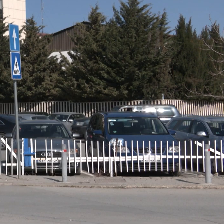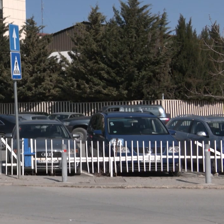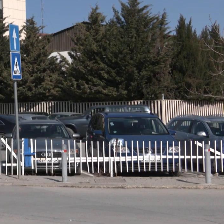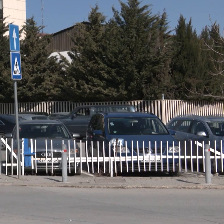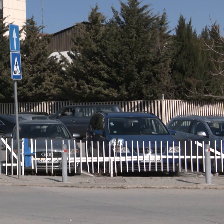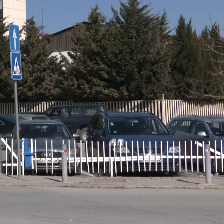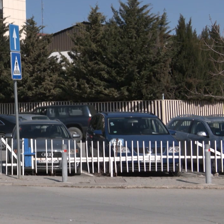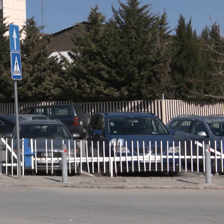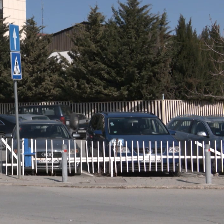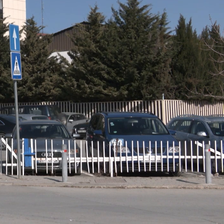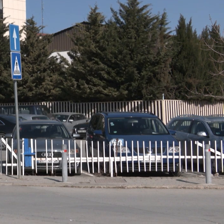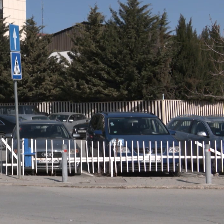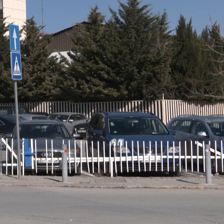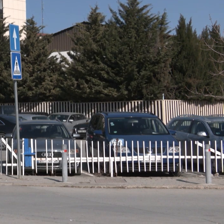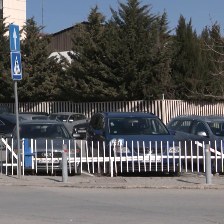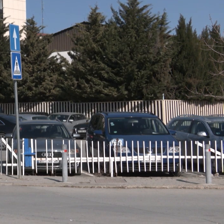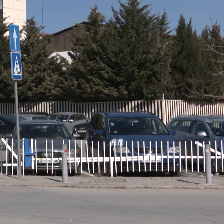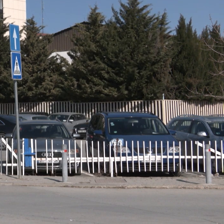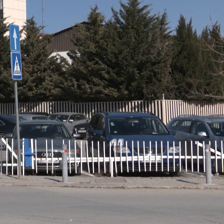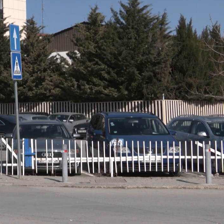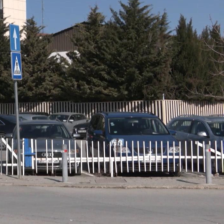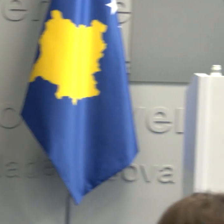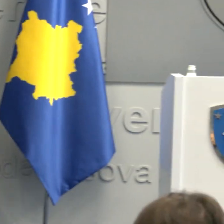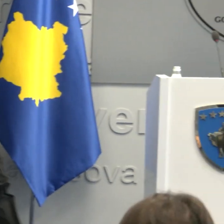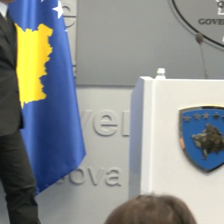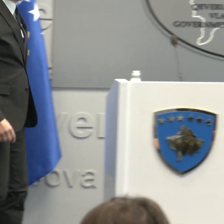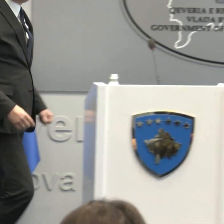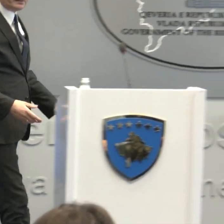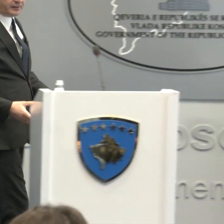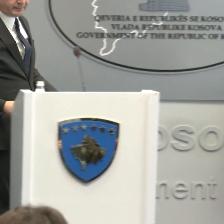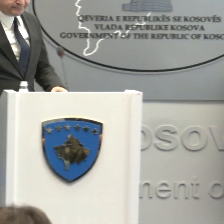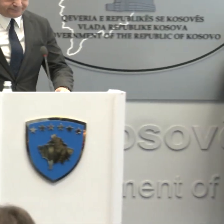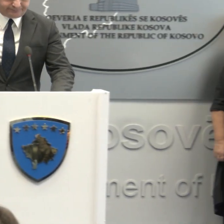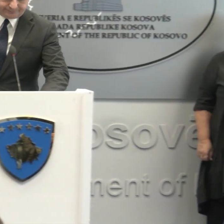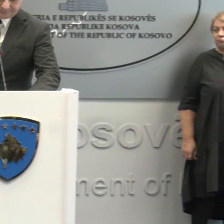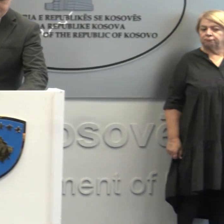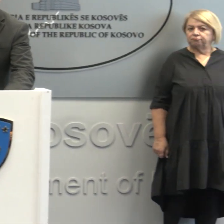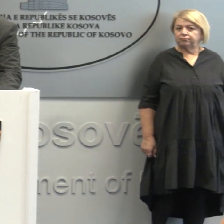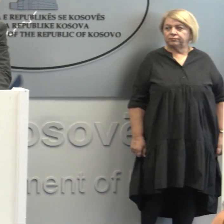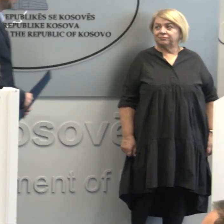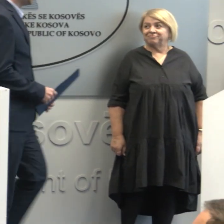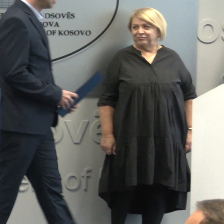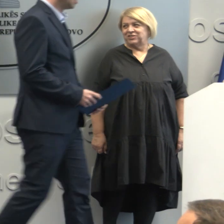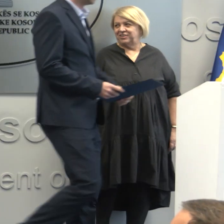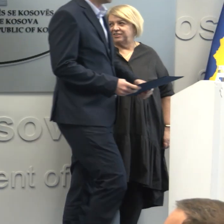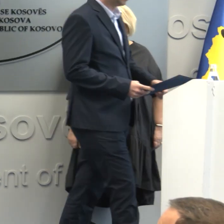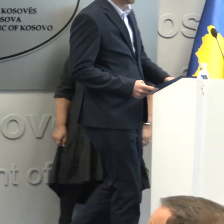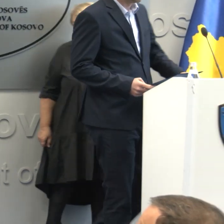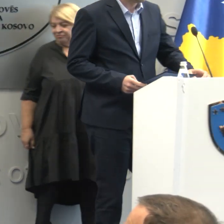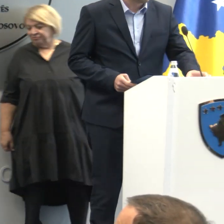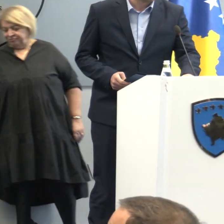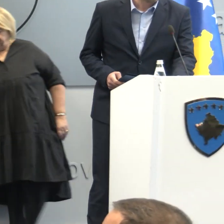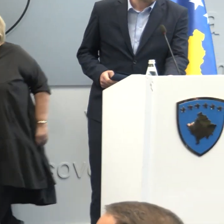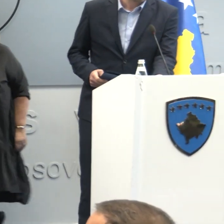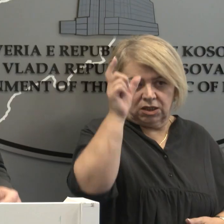të ndërkombëtarëve për largim të kësaj mase të ndalimit. Por kryeministri i Kosovës Albin Kurti thotë se kjo masë është derisa të